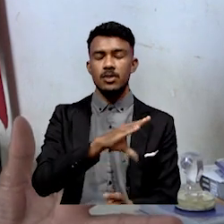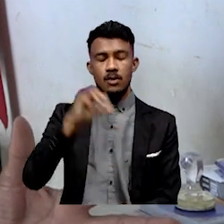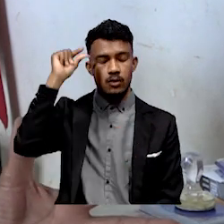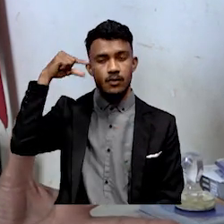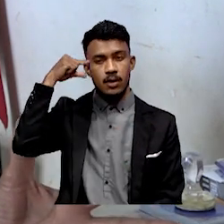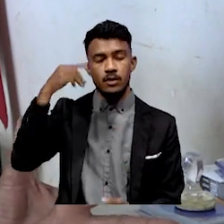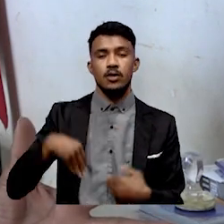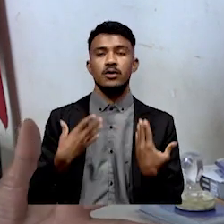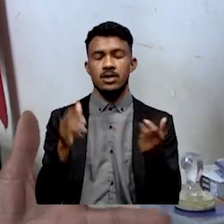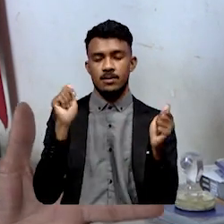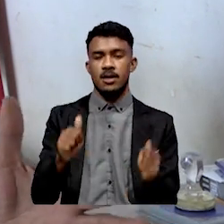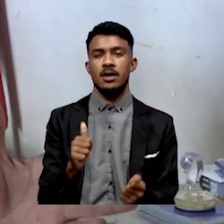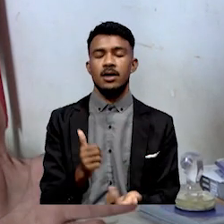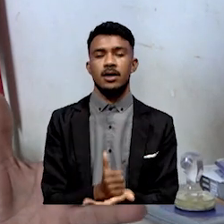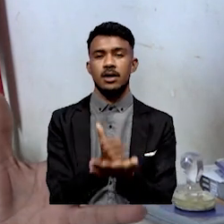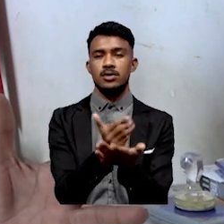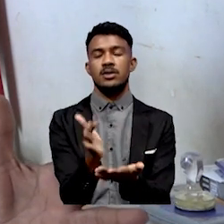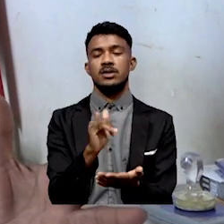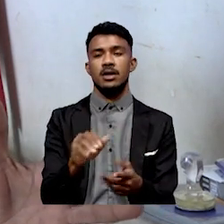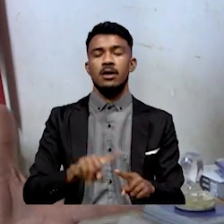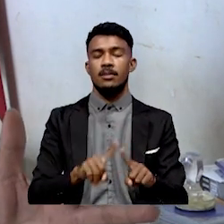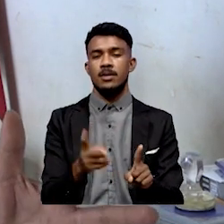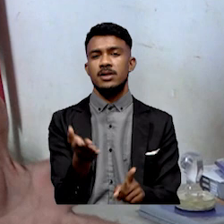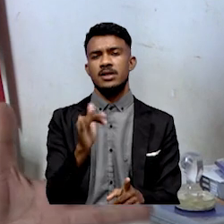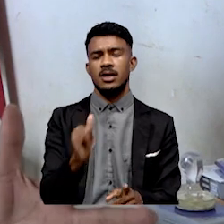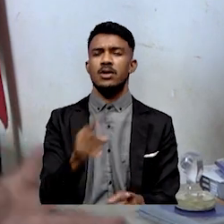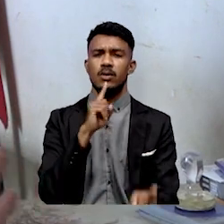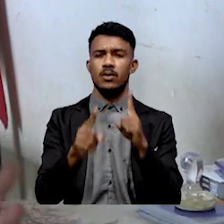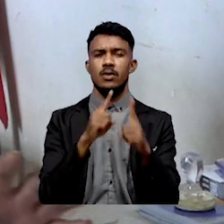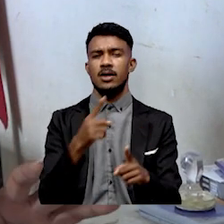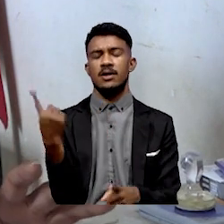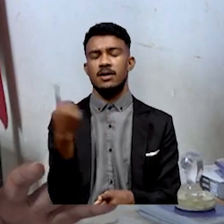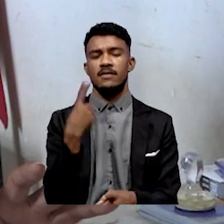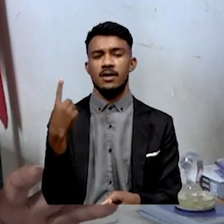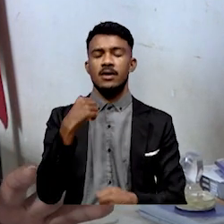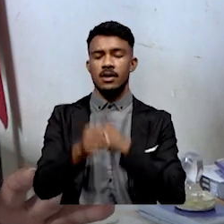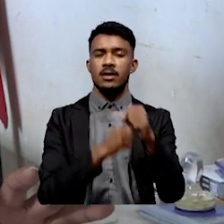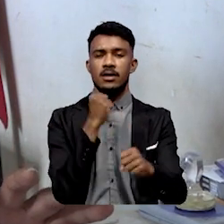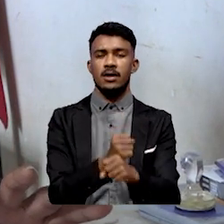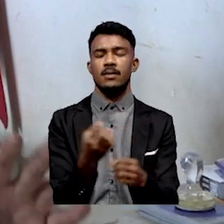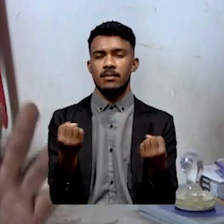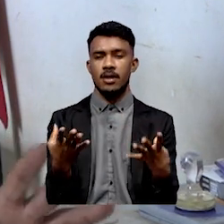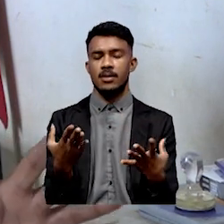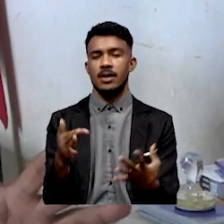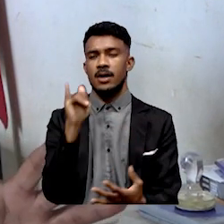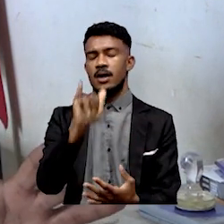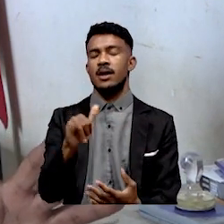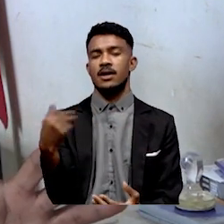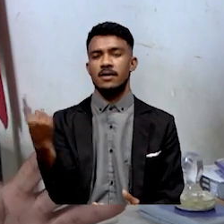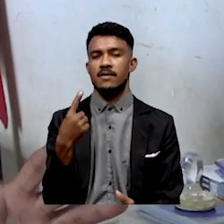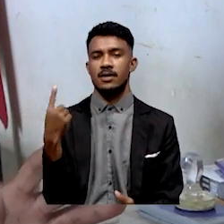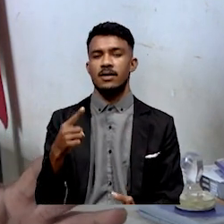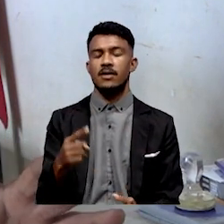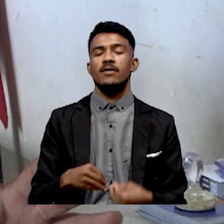sira. Mebe sira ne, portanto, kudia bebe ikono, ia tina barak makela naba an hala bebe ikono. Avizu basira, sira la tau,